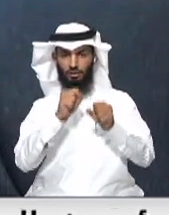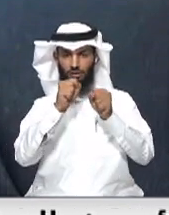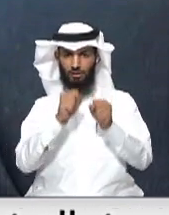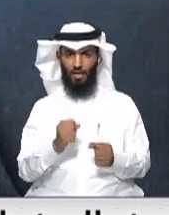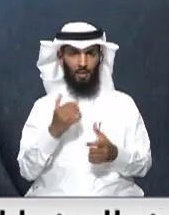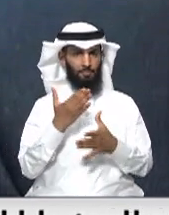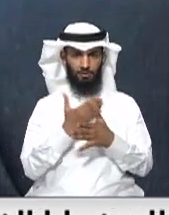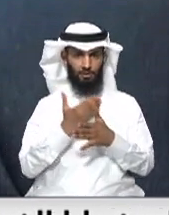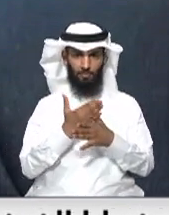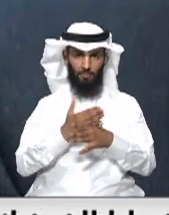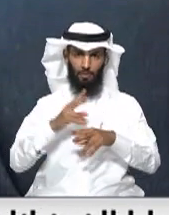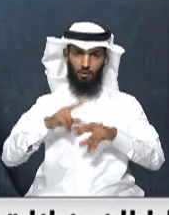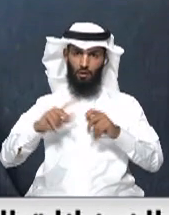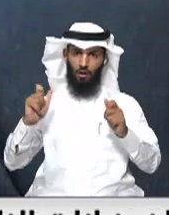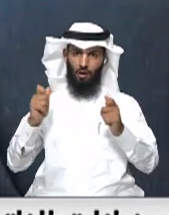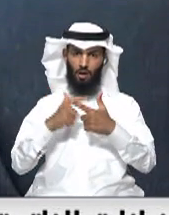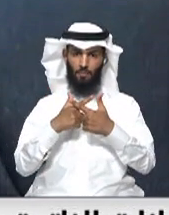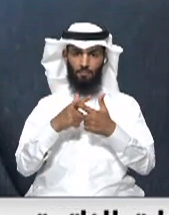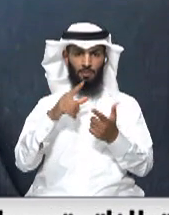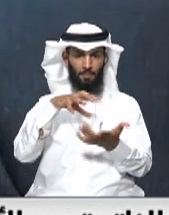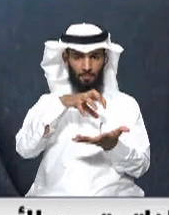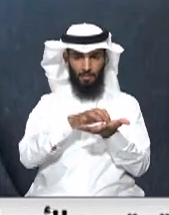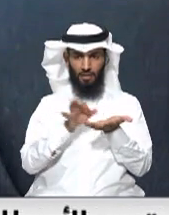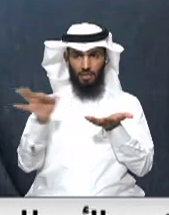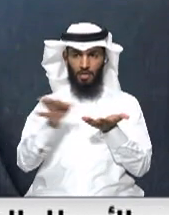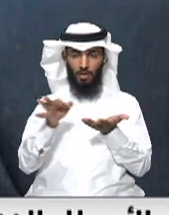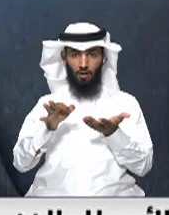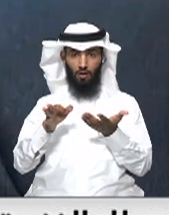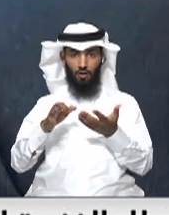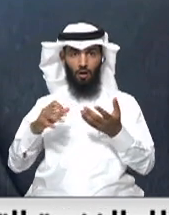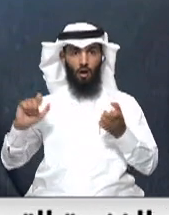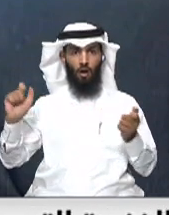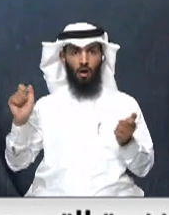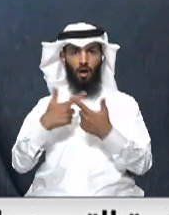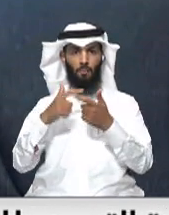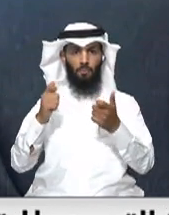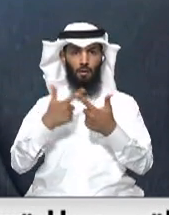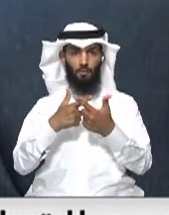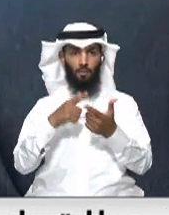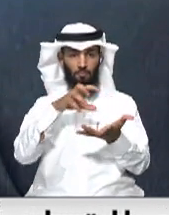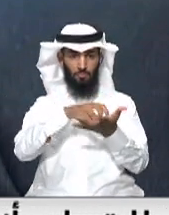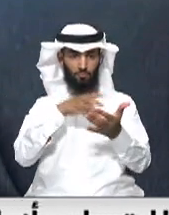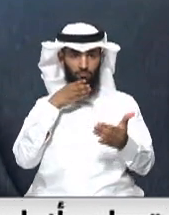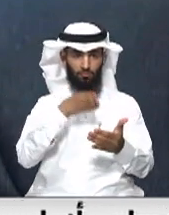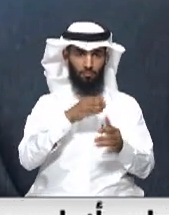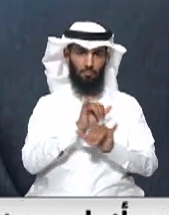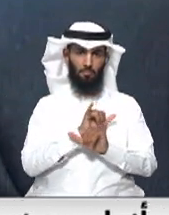العدائيه في المناطق المجاوره لها او عرقله الوصول اليها